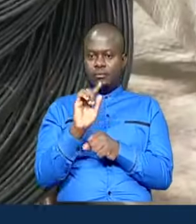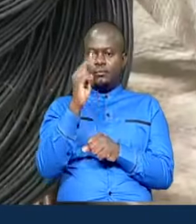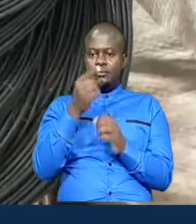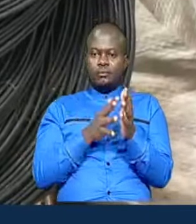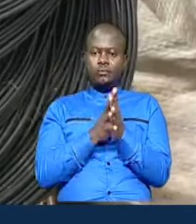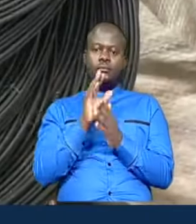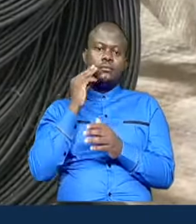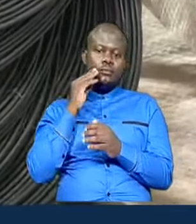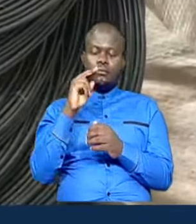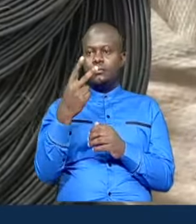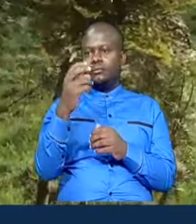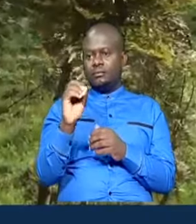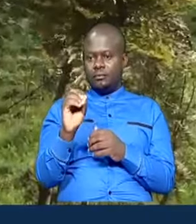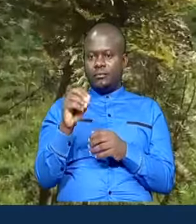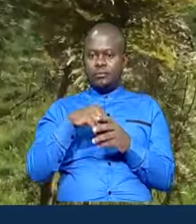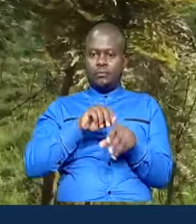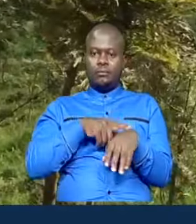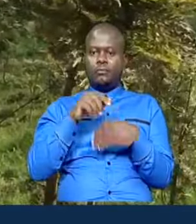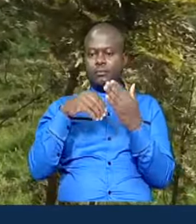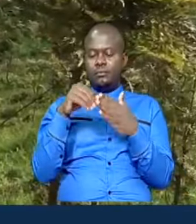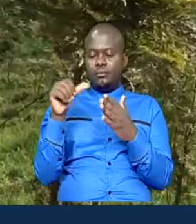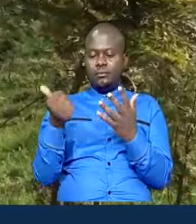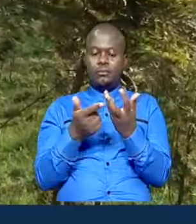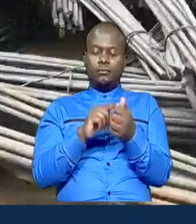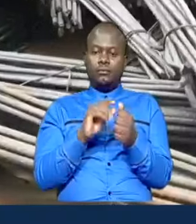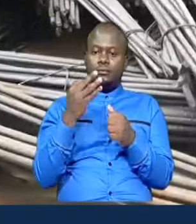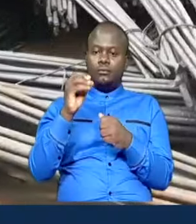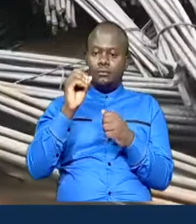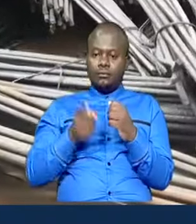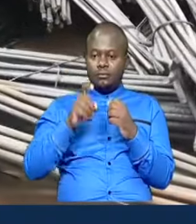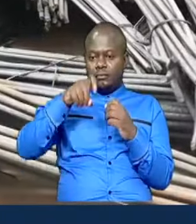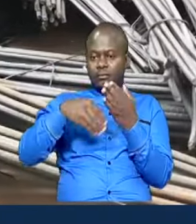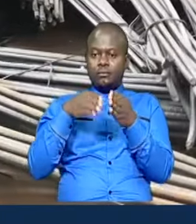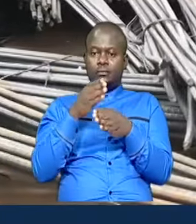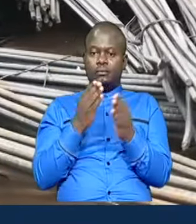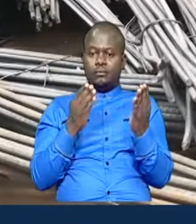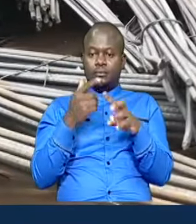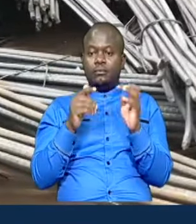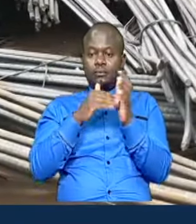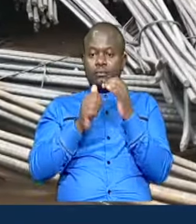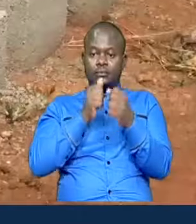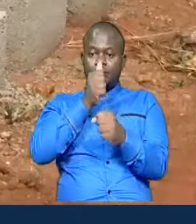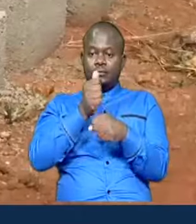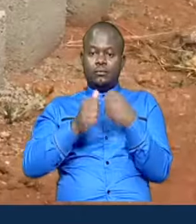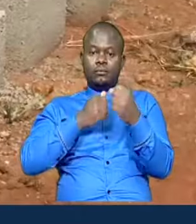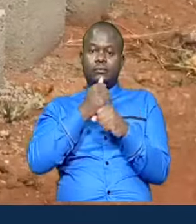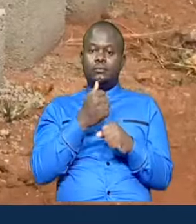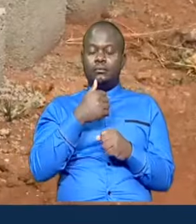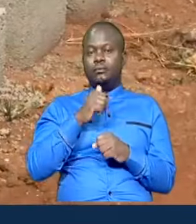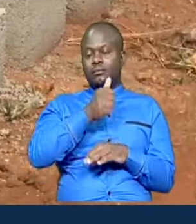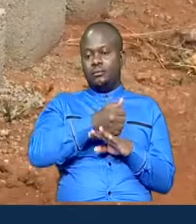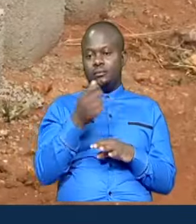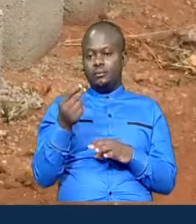yatwara 20,000,000 mu gihe izibarirwa mu 30,000,000 zo zikeneye gusanwa. Gusa buri mwaka w'ingengo y'imari hagenwa